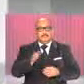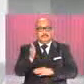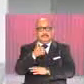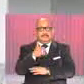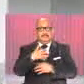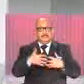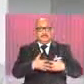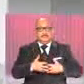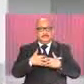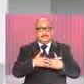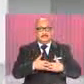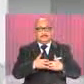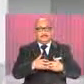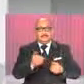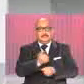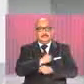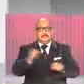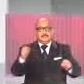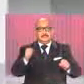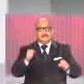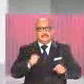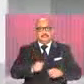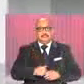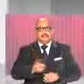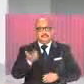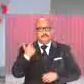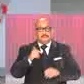أخطر العناصر المطلوبة دوليا.